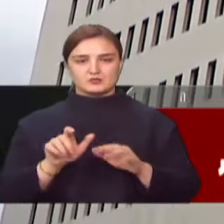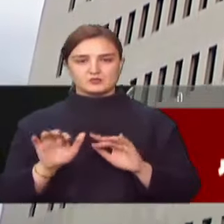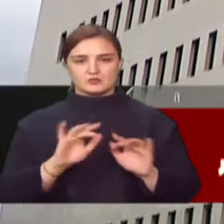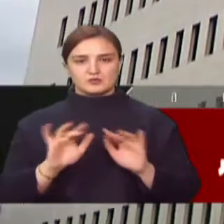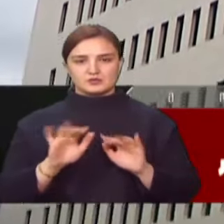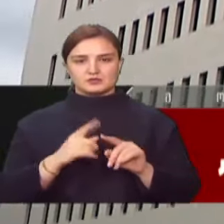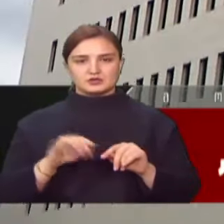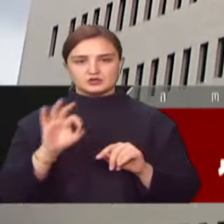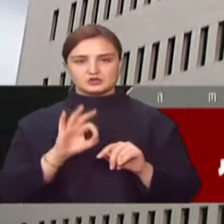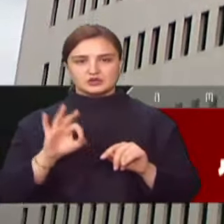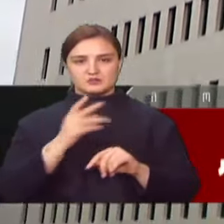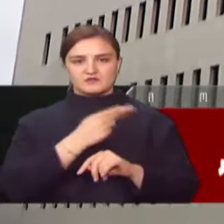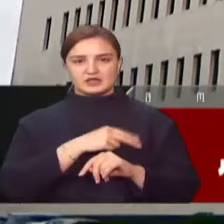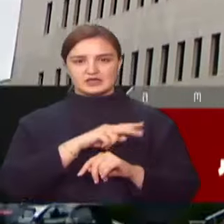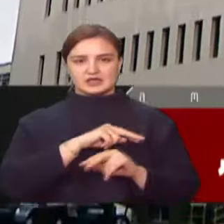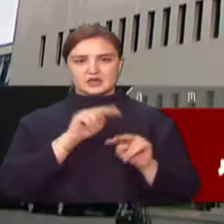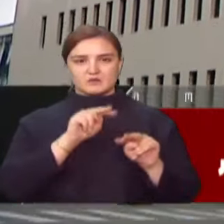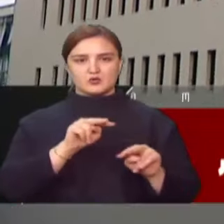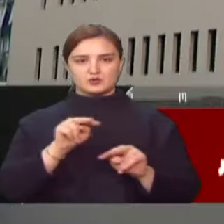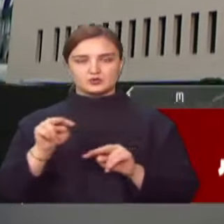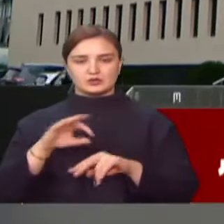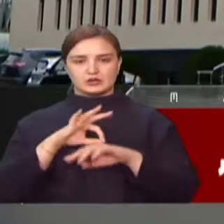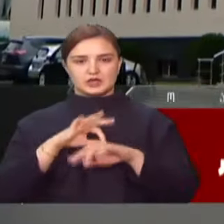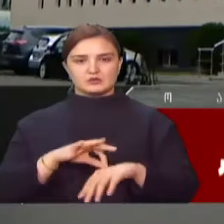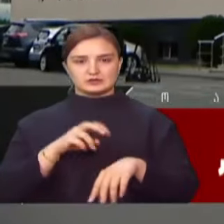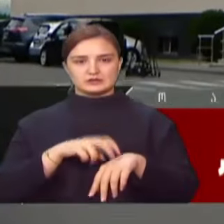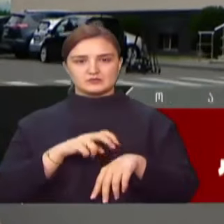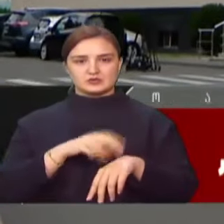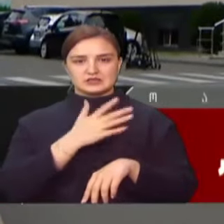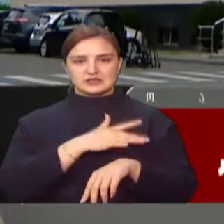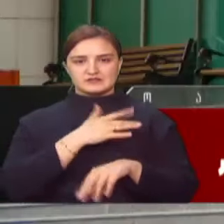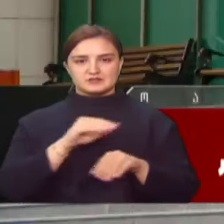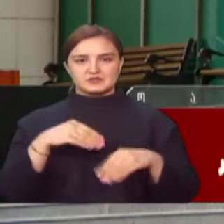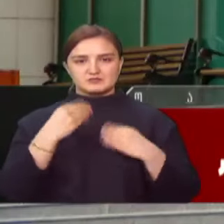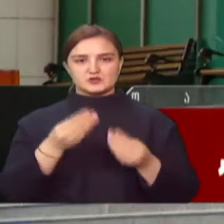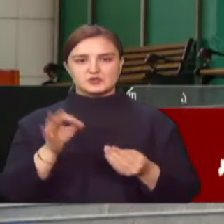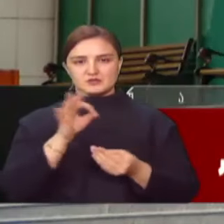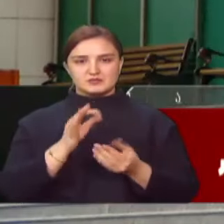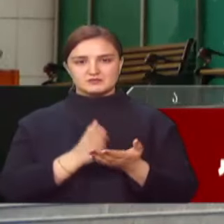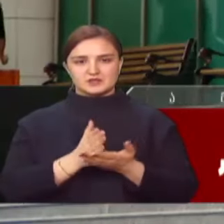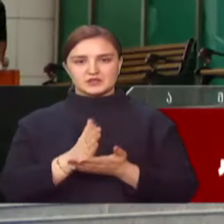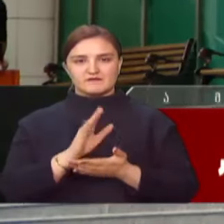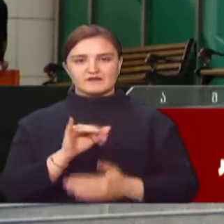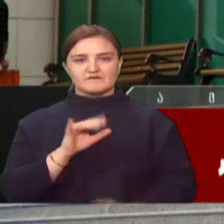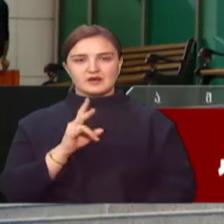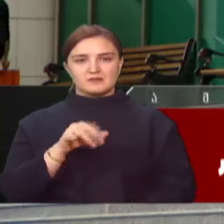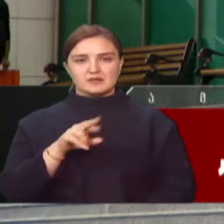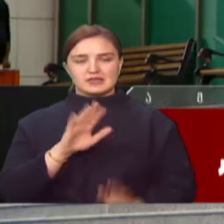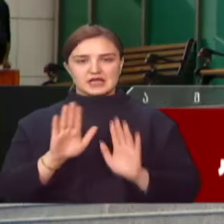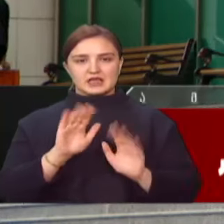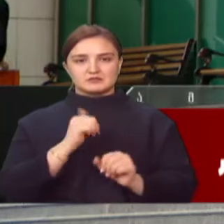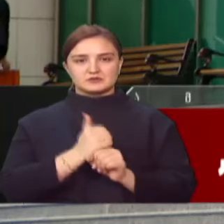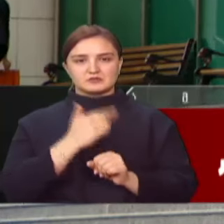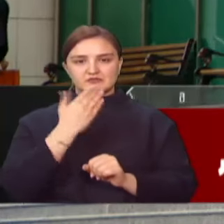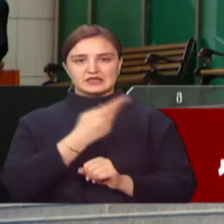ადგილი. Რაც შეეხება კლინიკას, სადაც მონიტორინგი განხორციელდა, სამედიცინო სერვისების მიწოდების კუთხით ვივამედის ხელმძღვანელობის შეფასებით, მათი